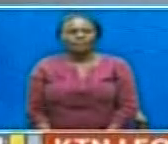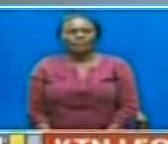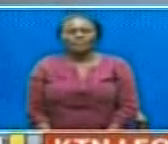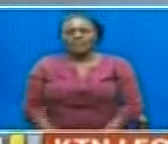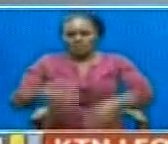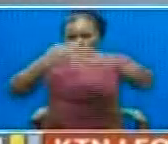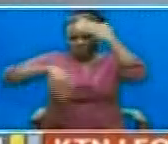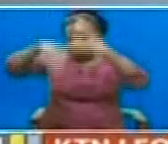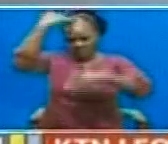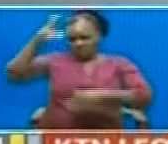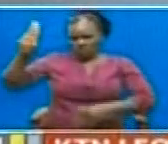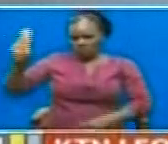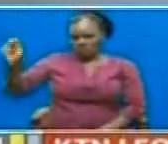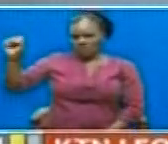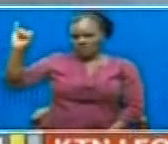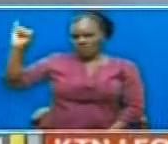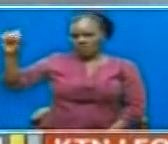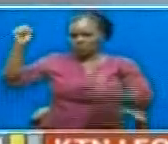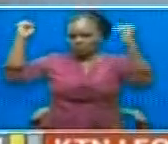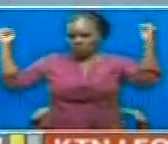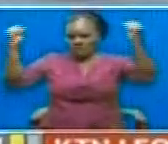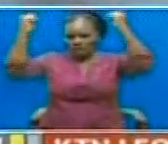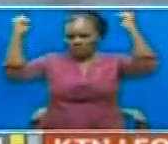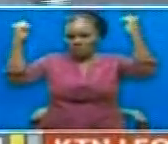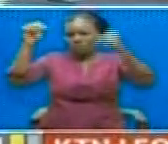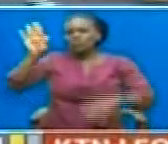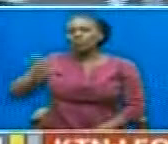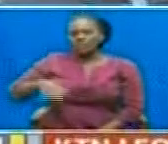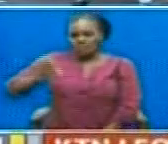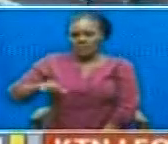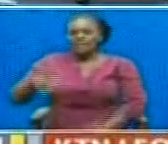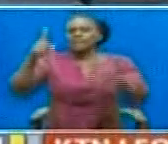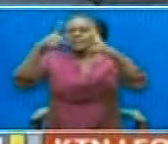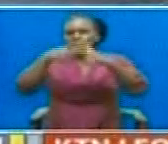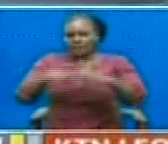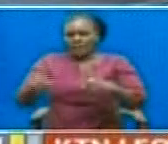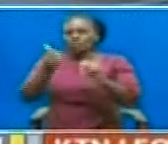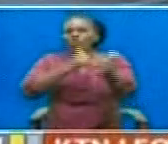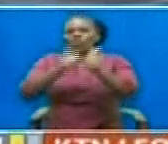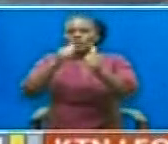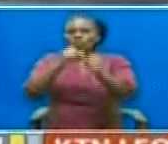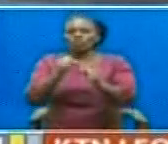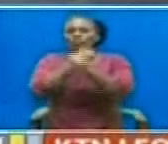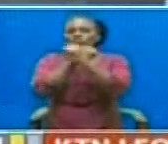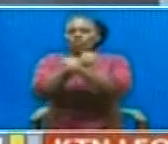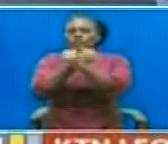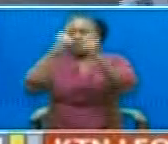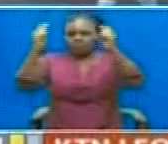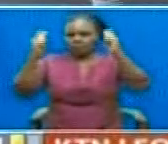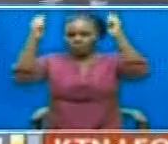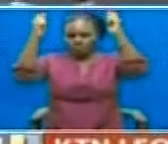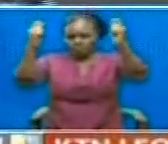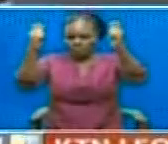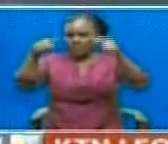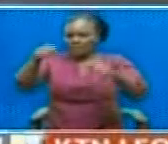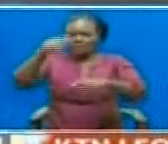Chuo cha USIU, mabingwa wa ligi kuu ya mpira wa vikapu upande wa kinadada, walianza kinyanganyiro cha kuhifadhi taji lao hii leo, na